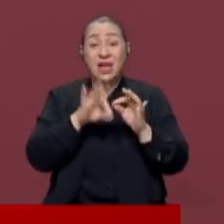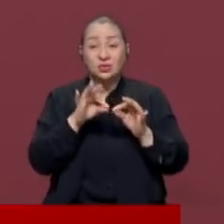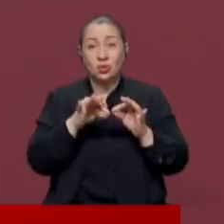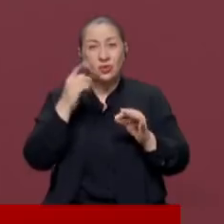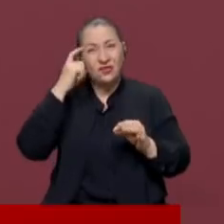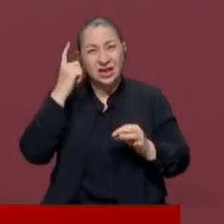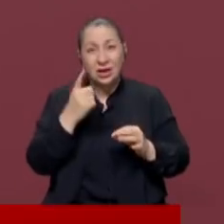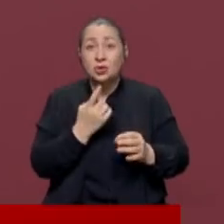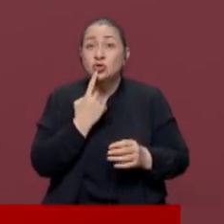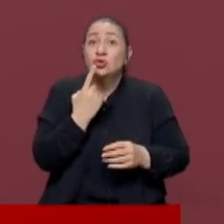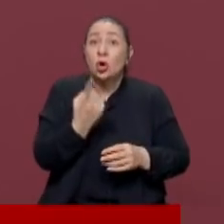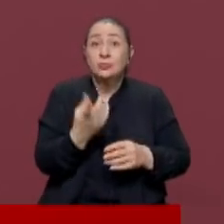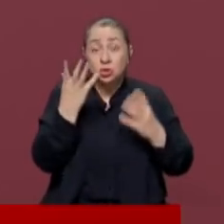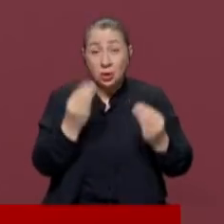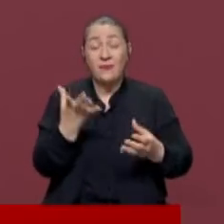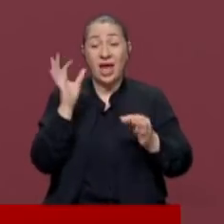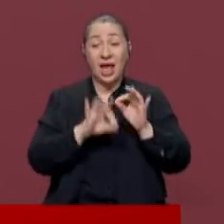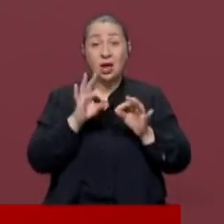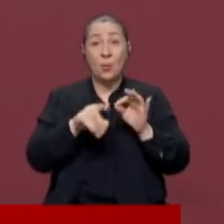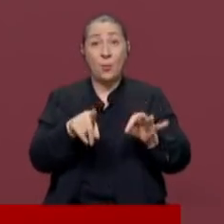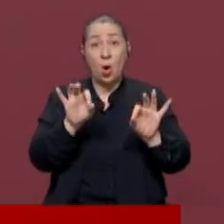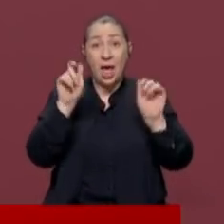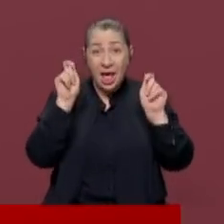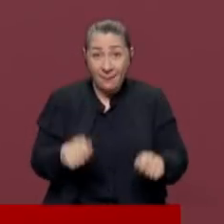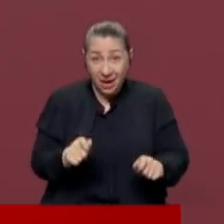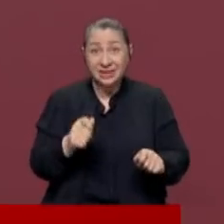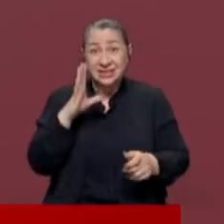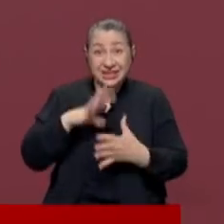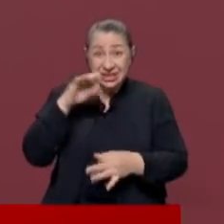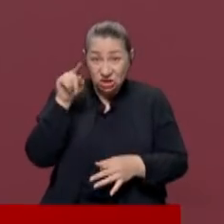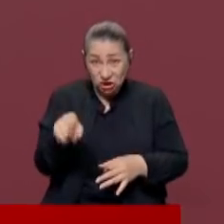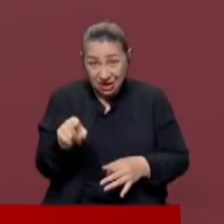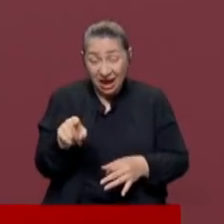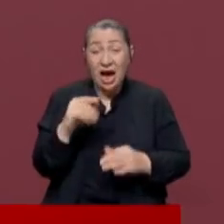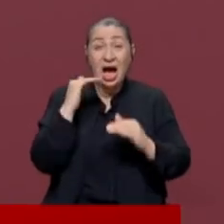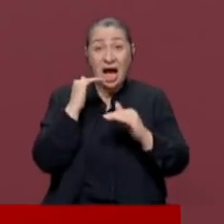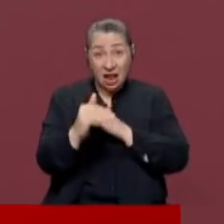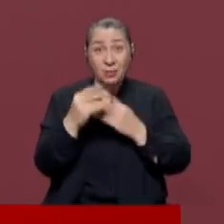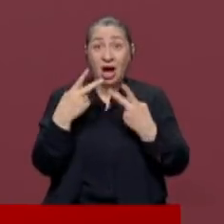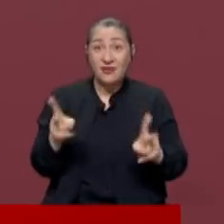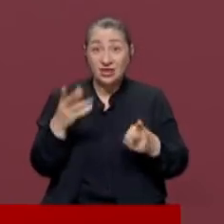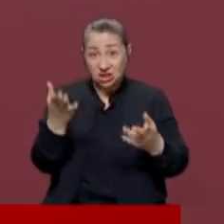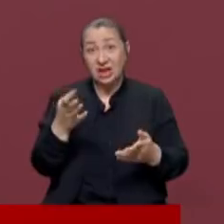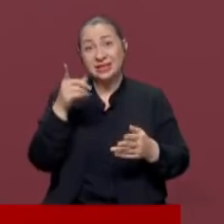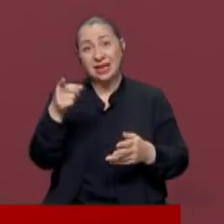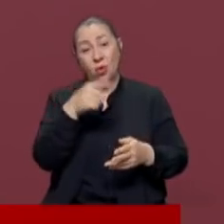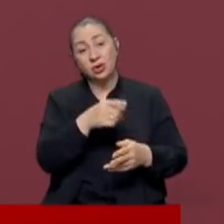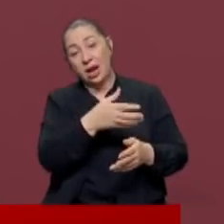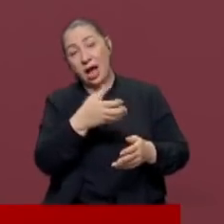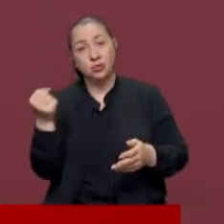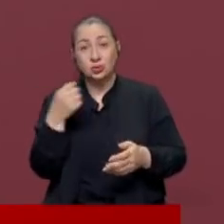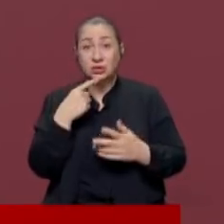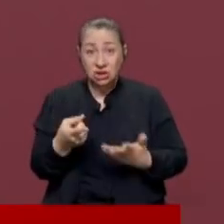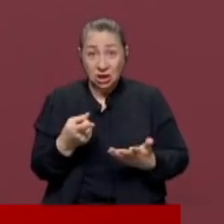tezini ortaya sunmuş olan ve ekonomiyi bu hale getirmiş olan kişiyi halk mı affedecek de artık seni oradan